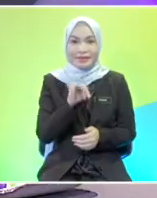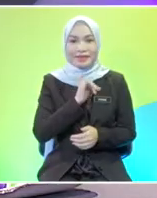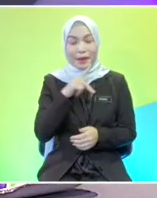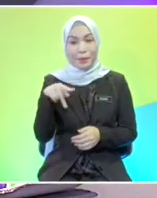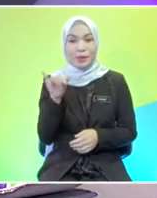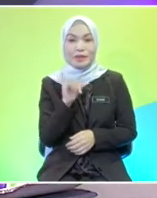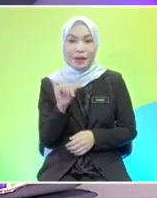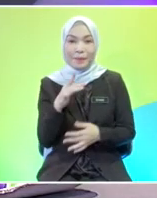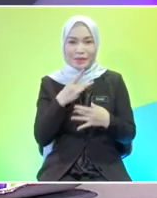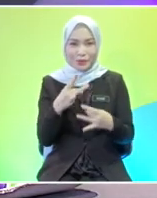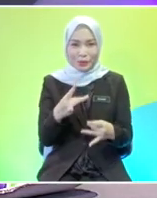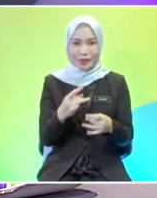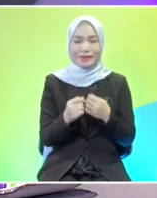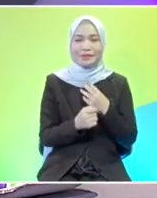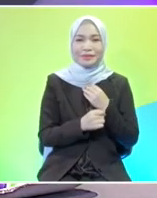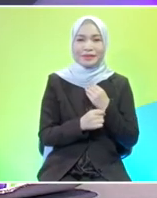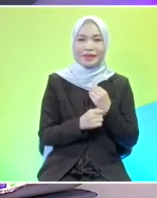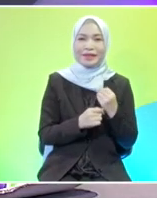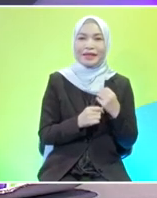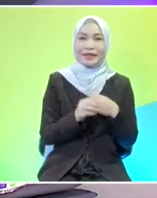lagi satu kejutan